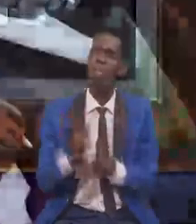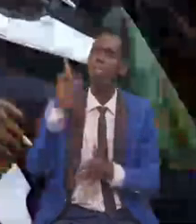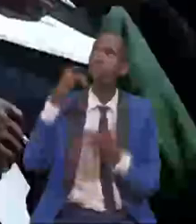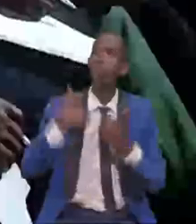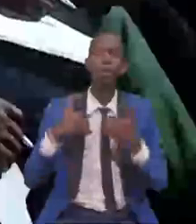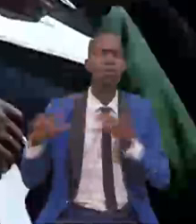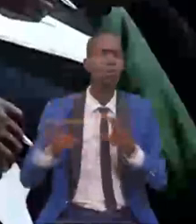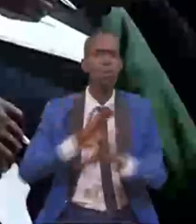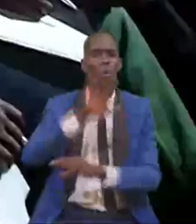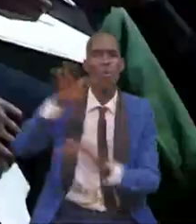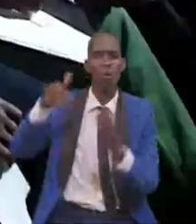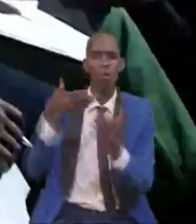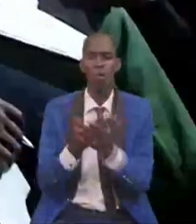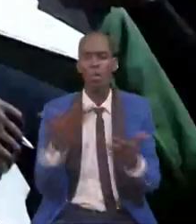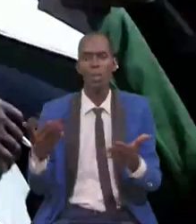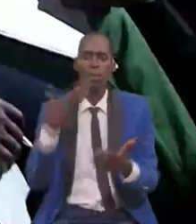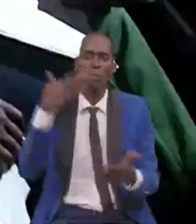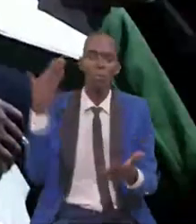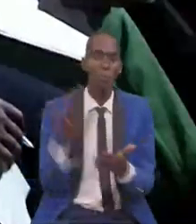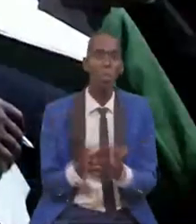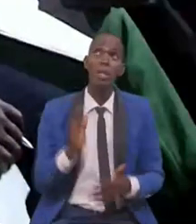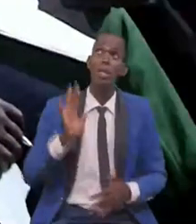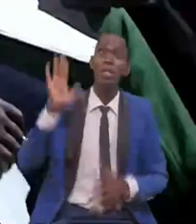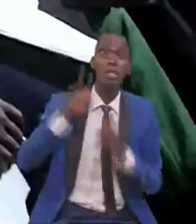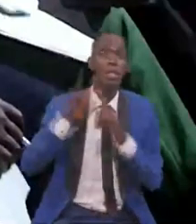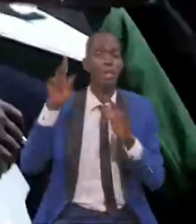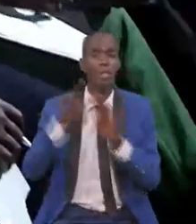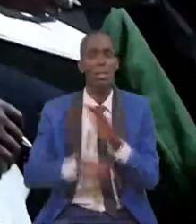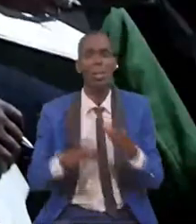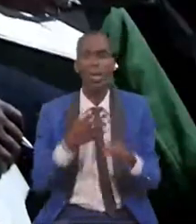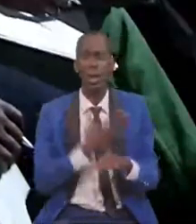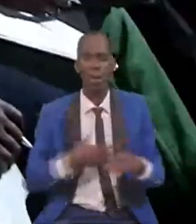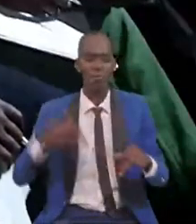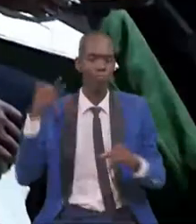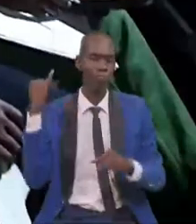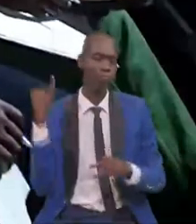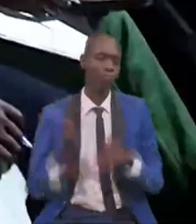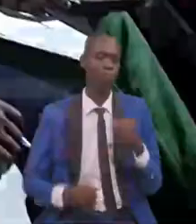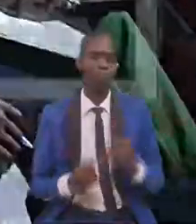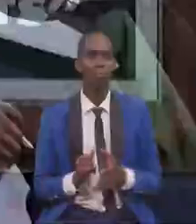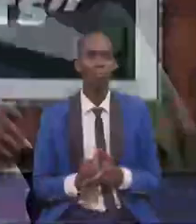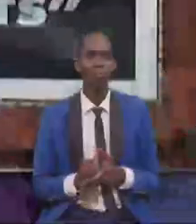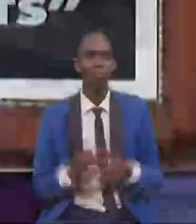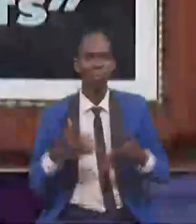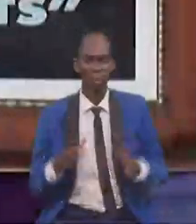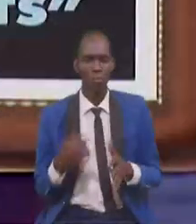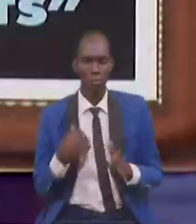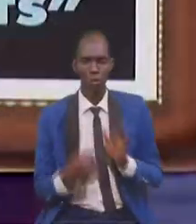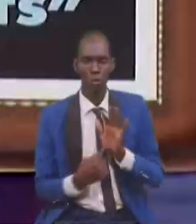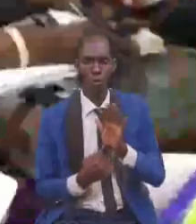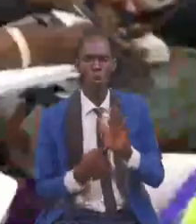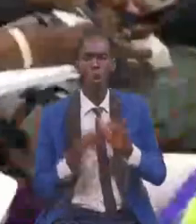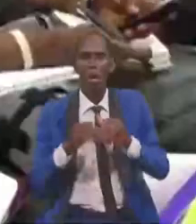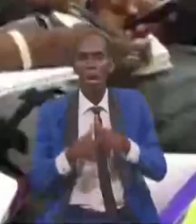merveille. Sa grandeur et sa finalité. Pourrais-je vous montrer comment ils ont